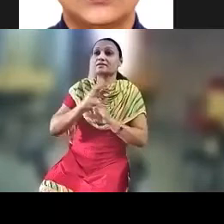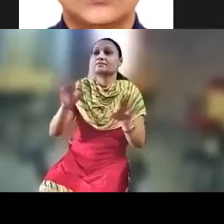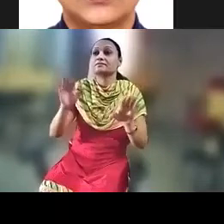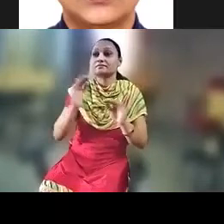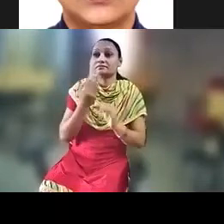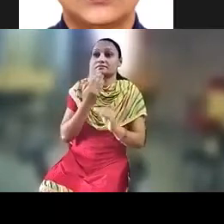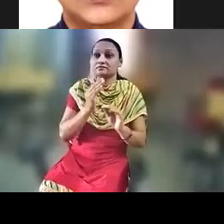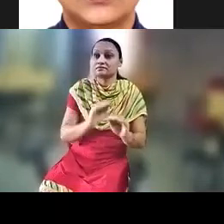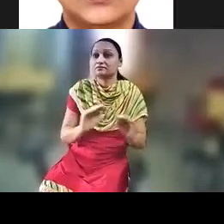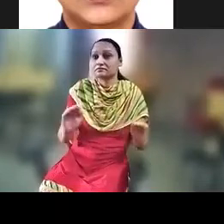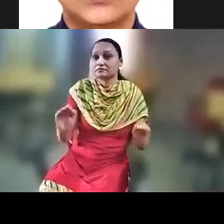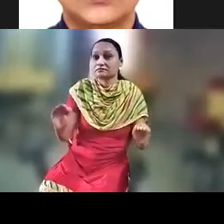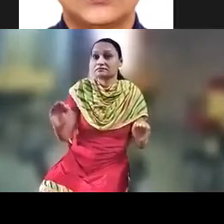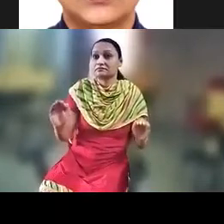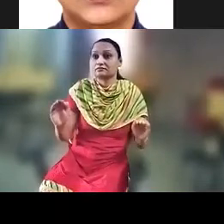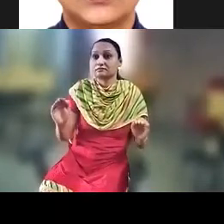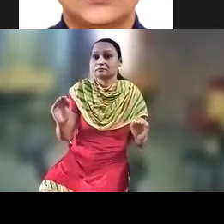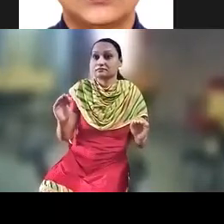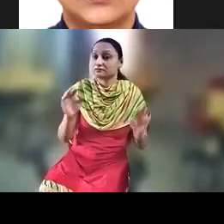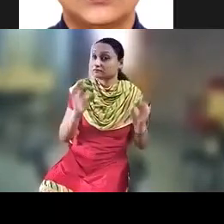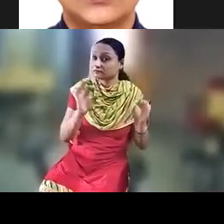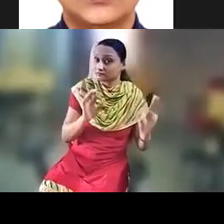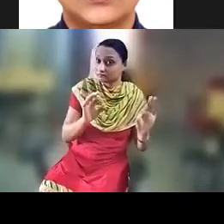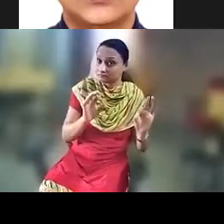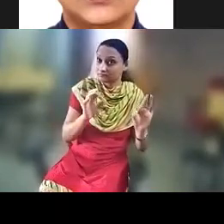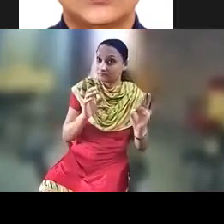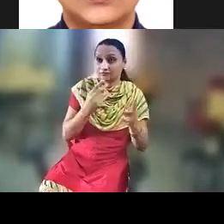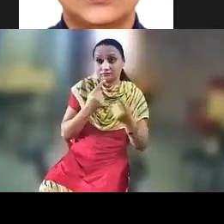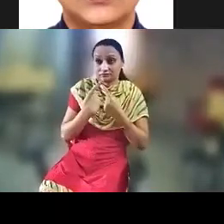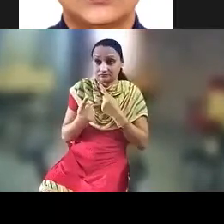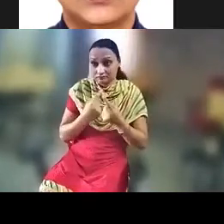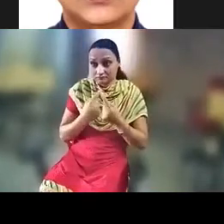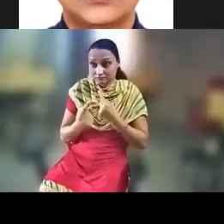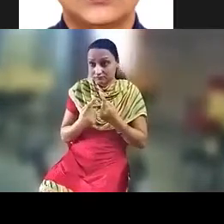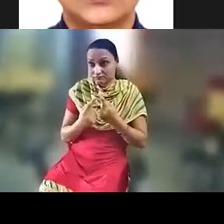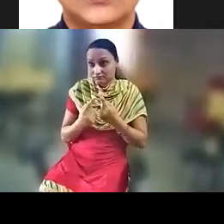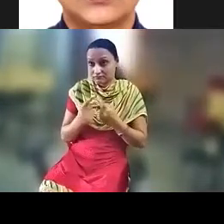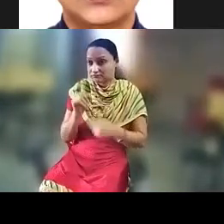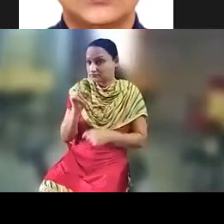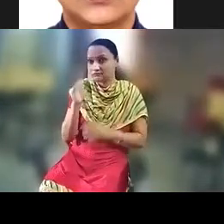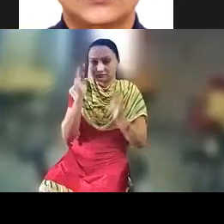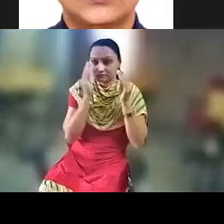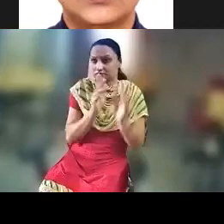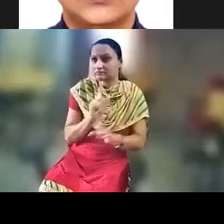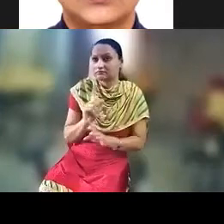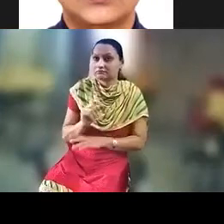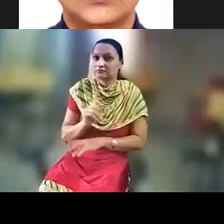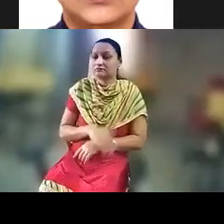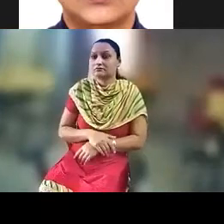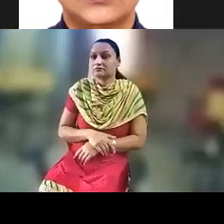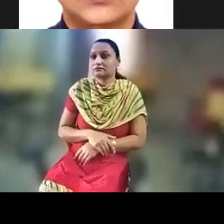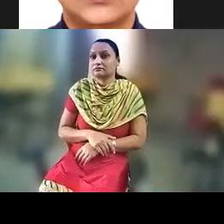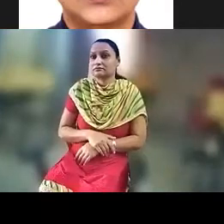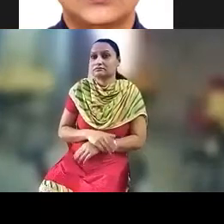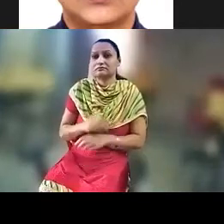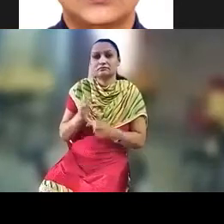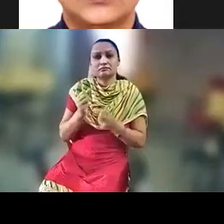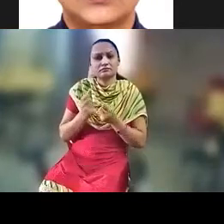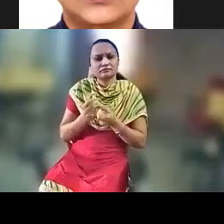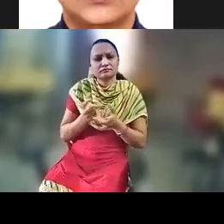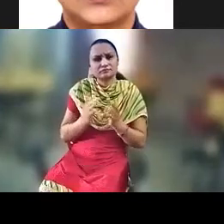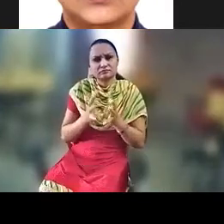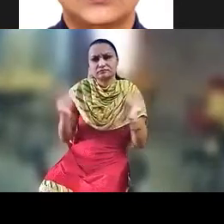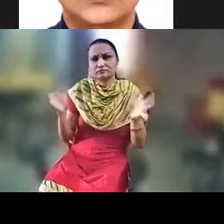विद डिसेबिलिटी की वेलबींग की बात कर रहे हैं तो हम सिर्फ कोई एक चीज पे फोकस नहीं कर सकते। ये लार्ज बड़ा कॉन्सेप्ट